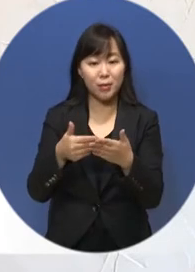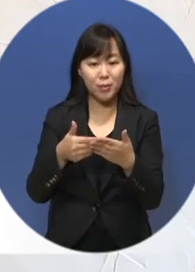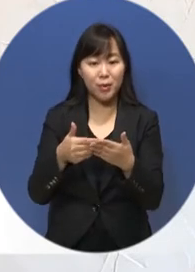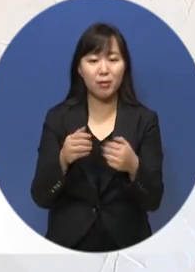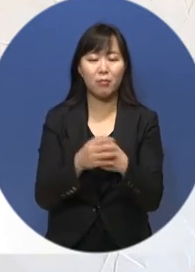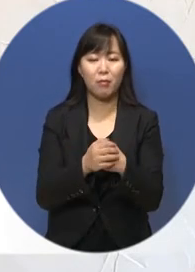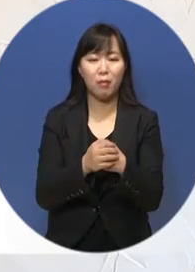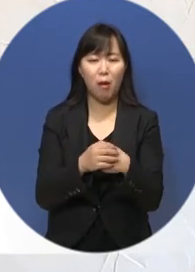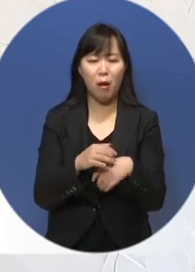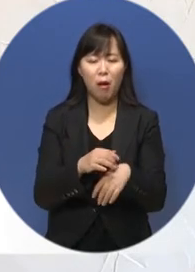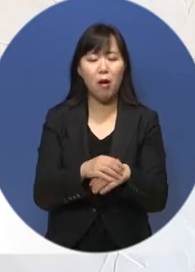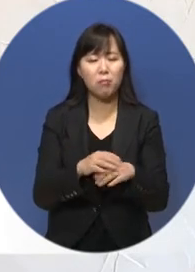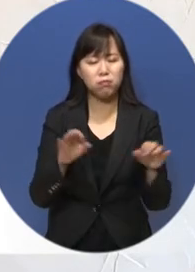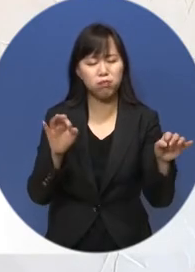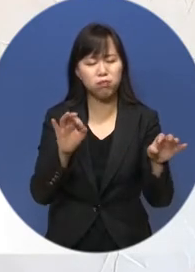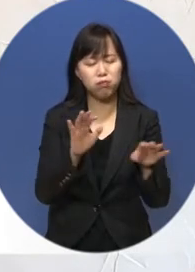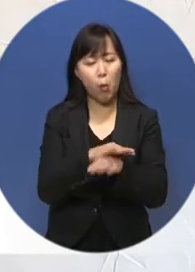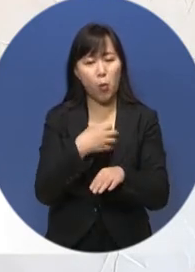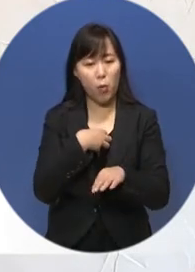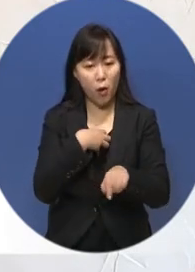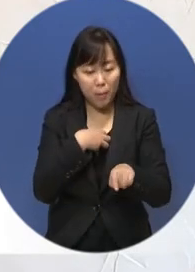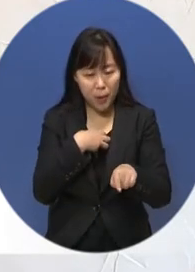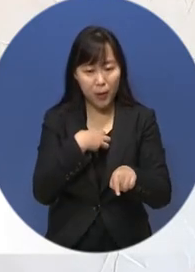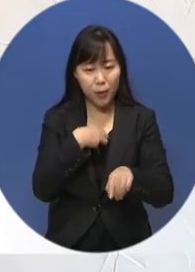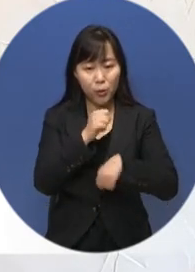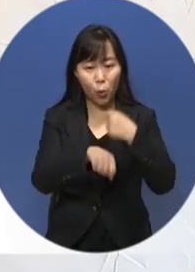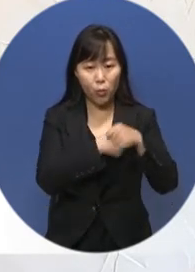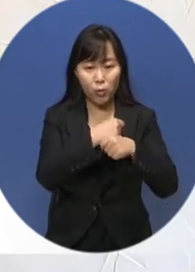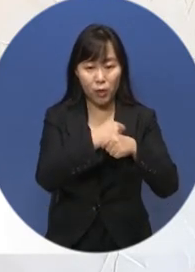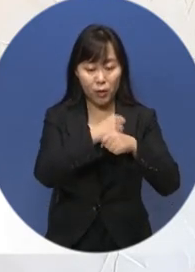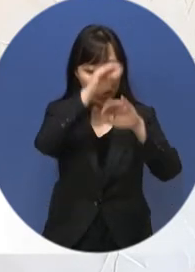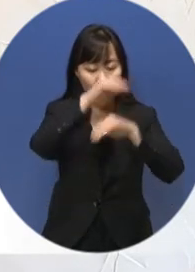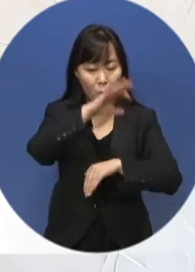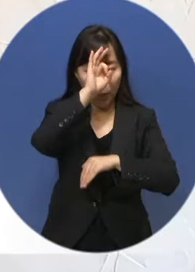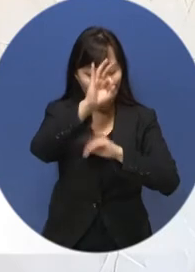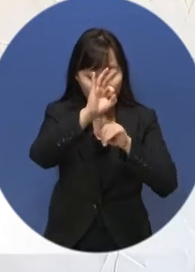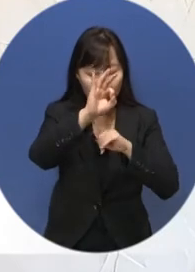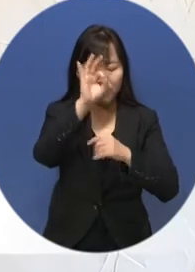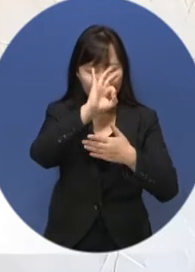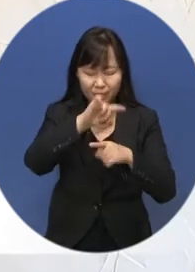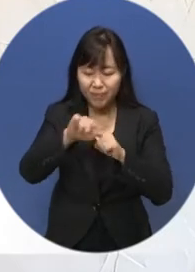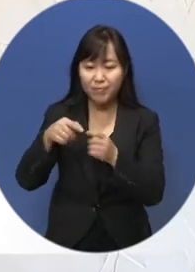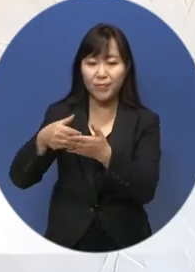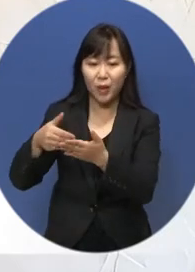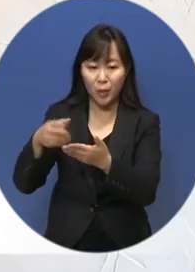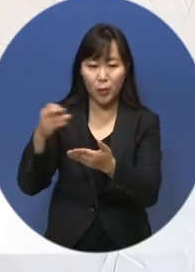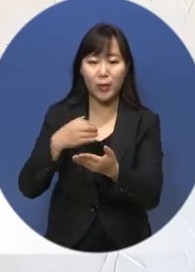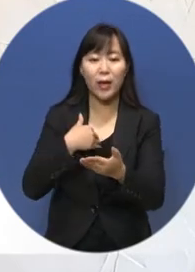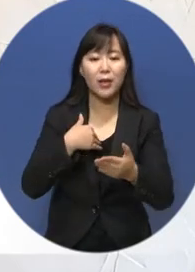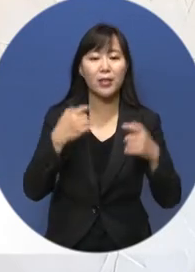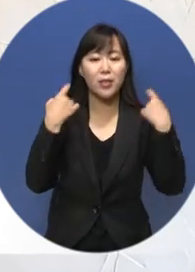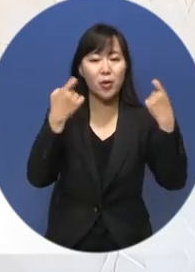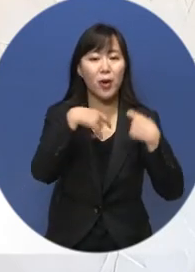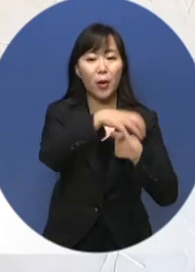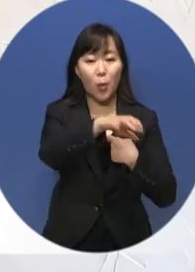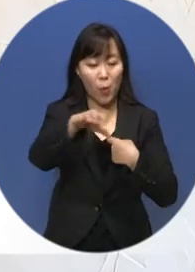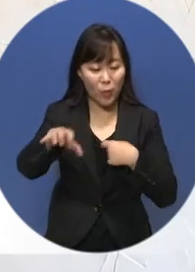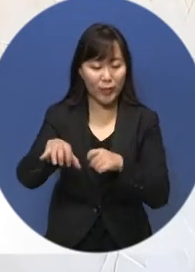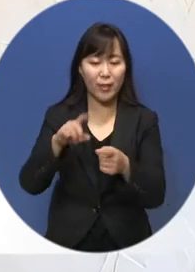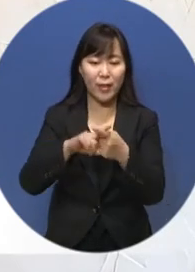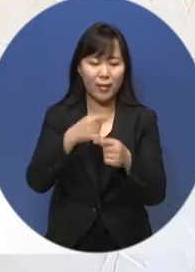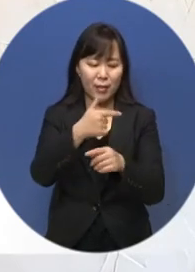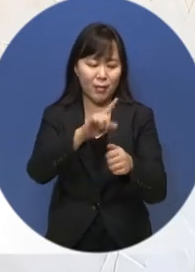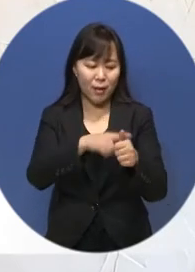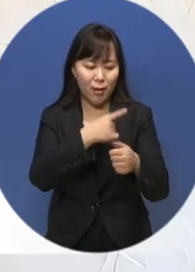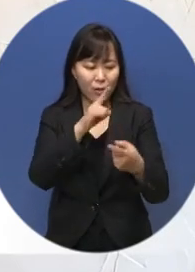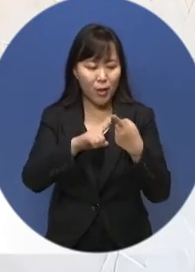멸종 위기동물에 있는 그런 기사를 보고 소재를 찾기도 했고 제가 여행했던 그 곳들에 대해서 대자연에